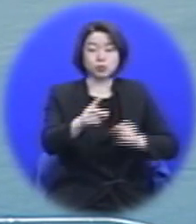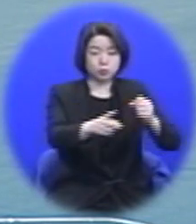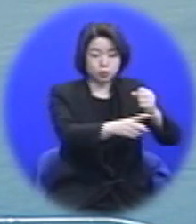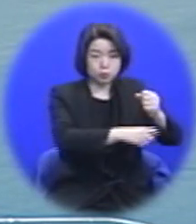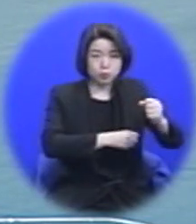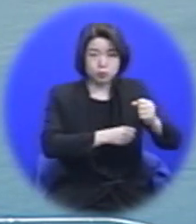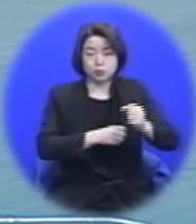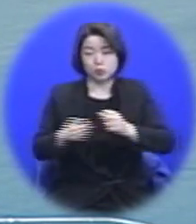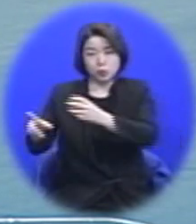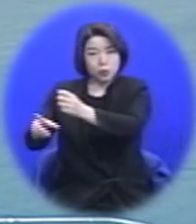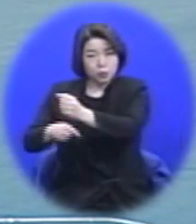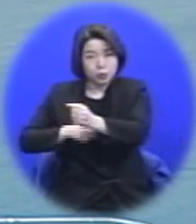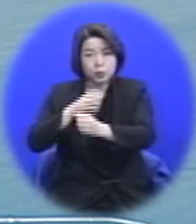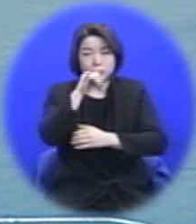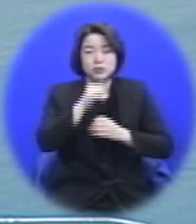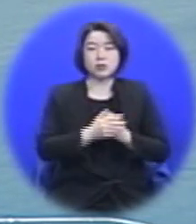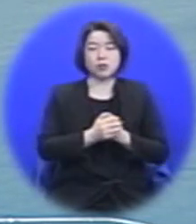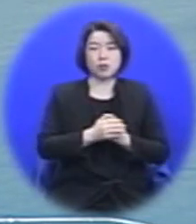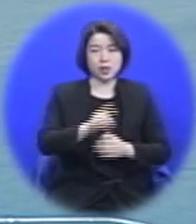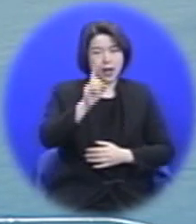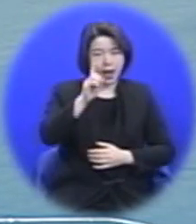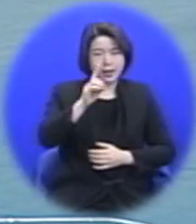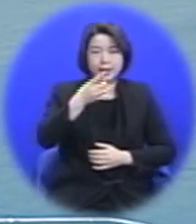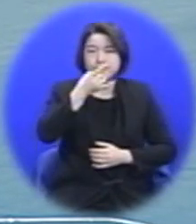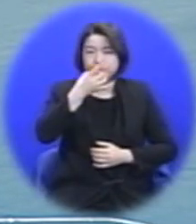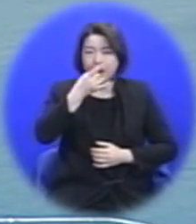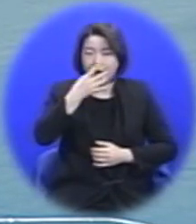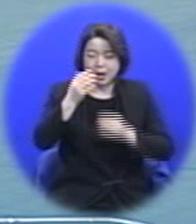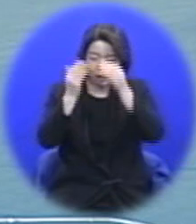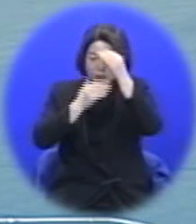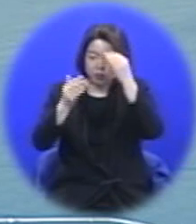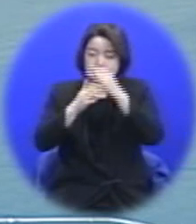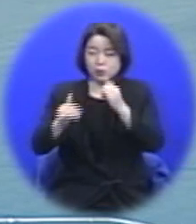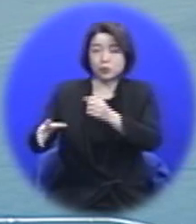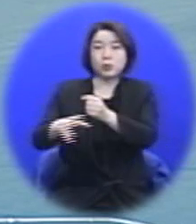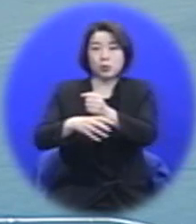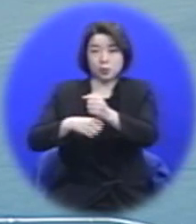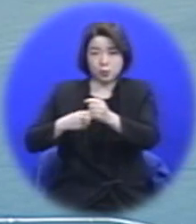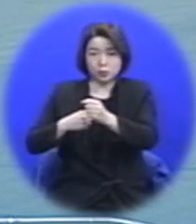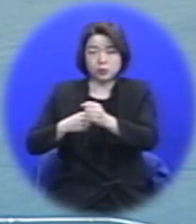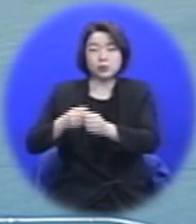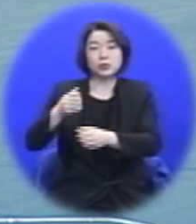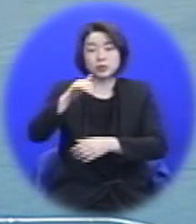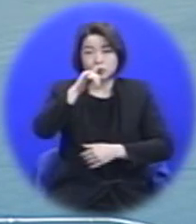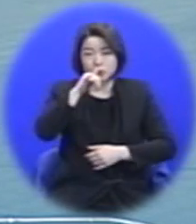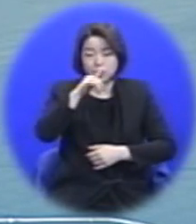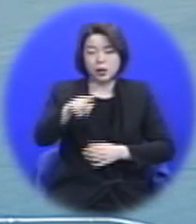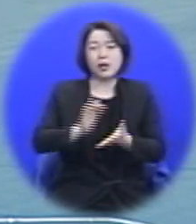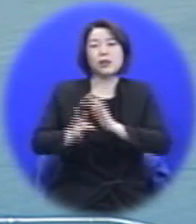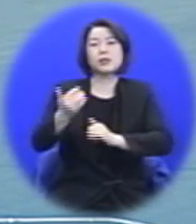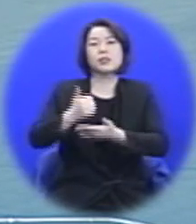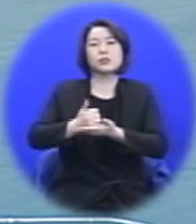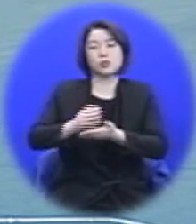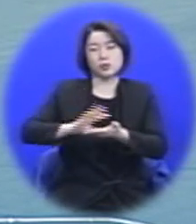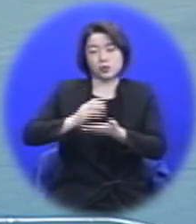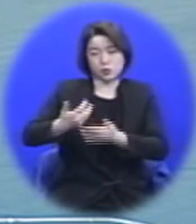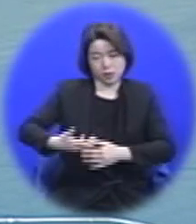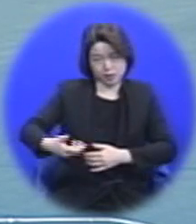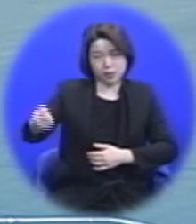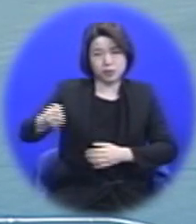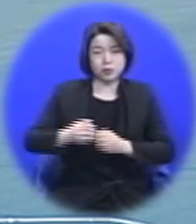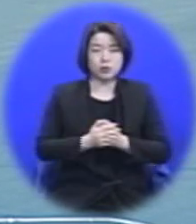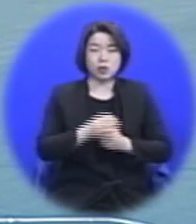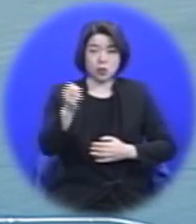수가 있습니다. 하나는 알곡 성도를 거두는 추수입니다. 예수 그리스도께서 다 거두십니다. 알곡 성도를.